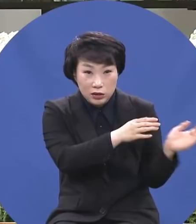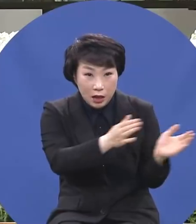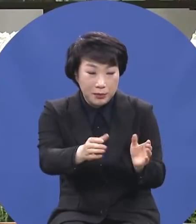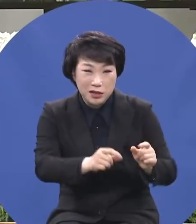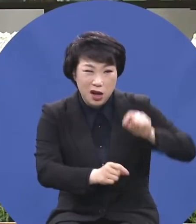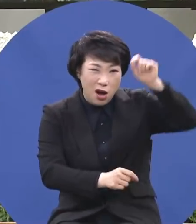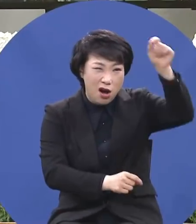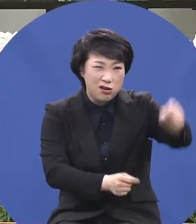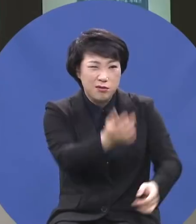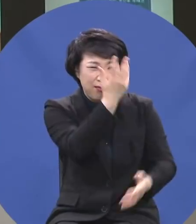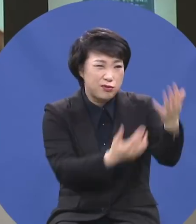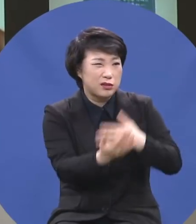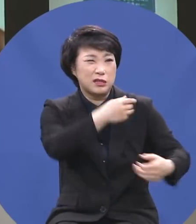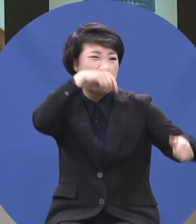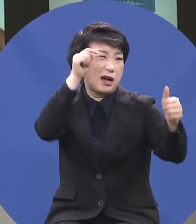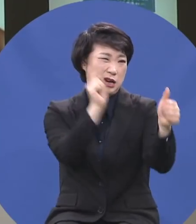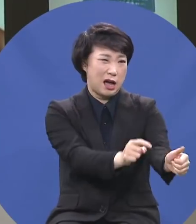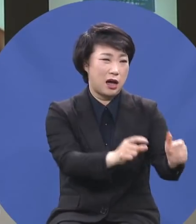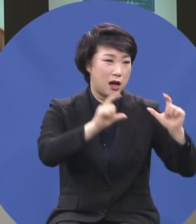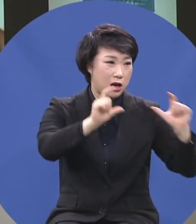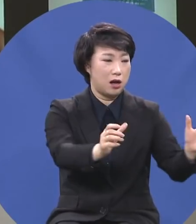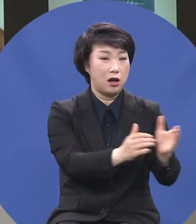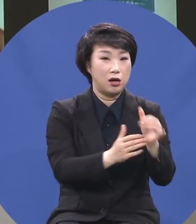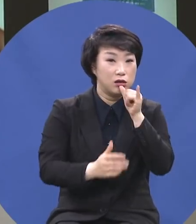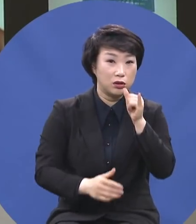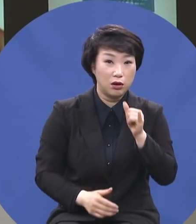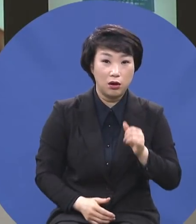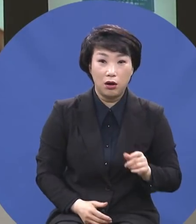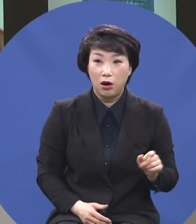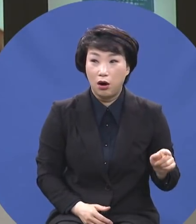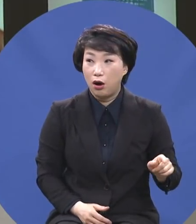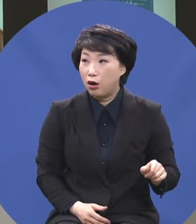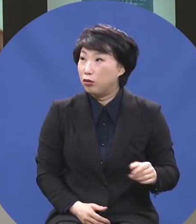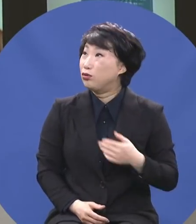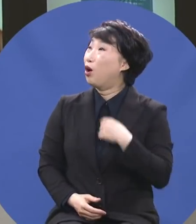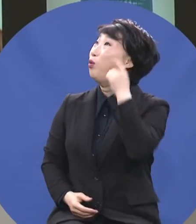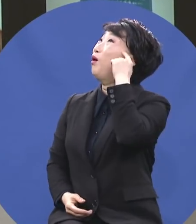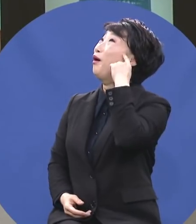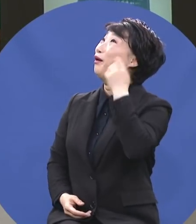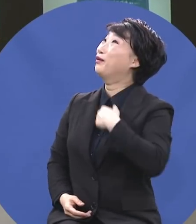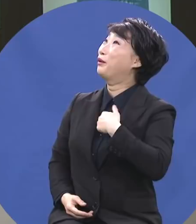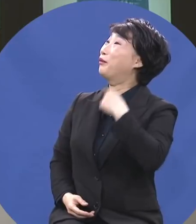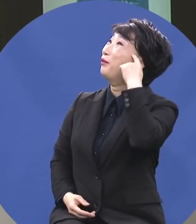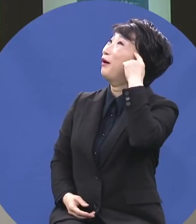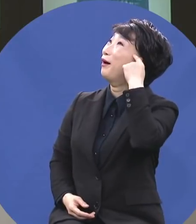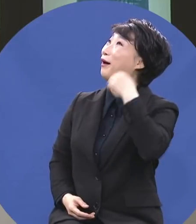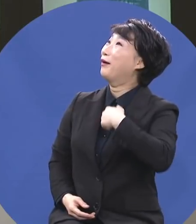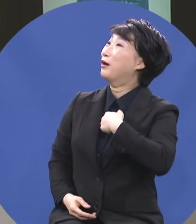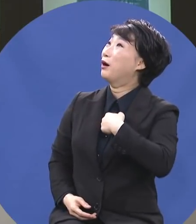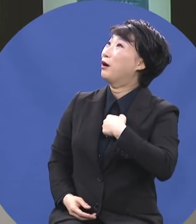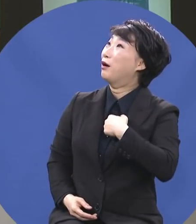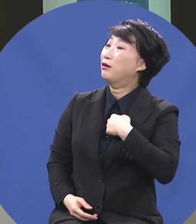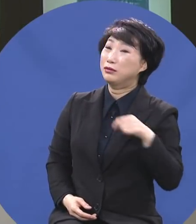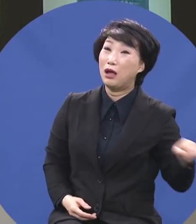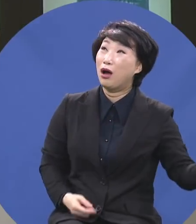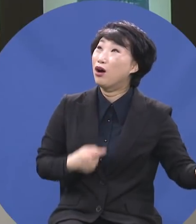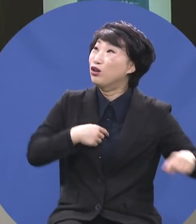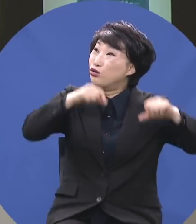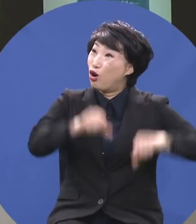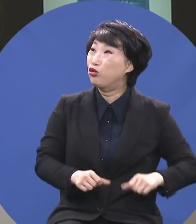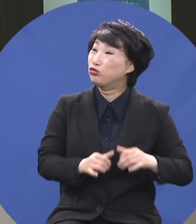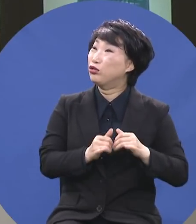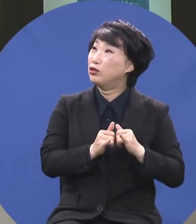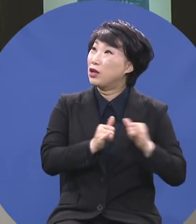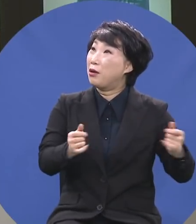위해서 예비된 용량한 불로 들어가라. 우리가 어째서 그렇게 저주를 받은